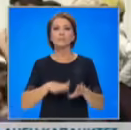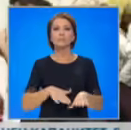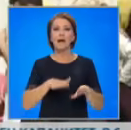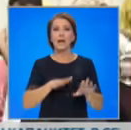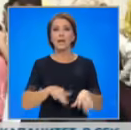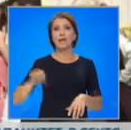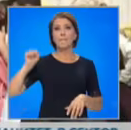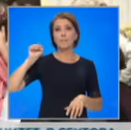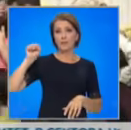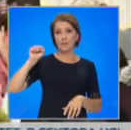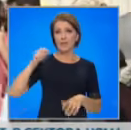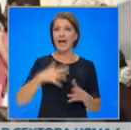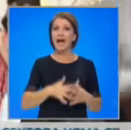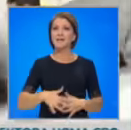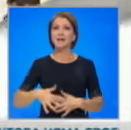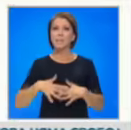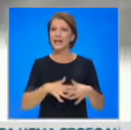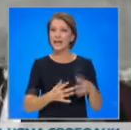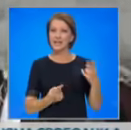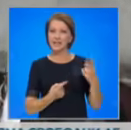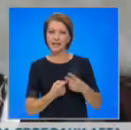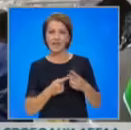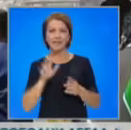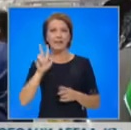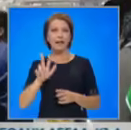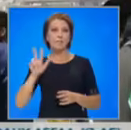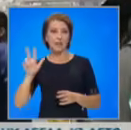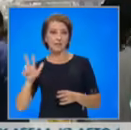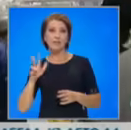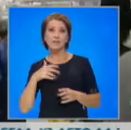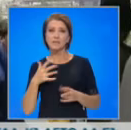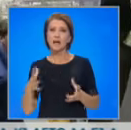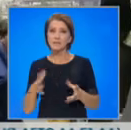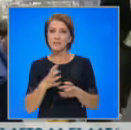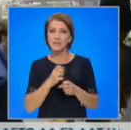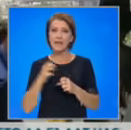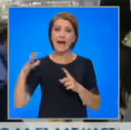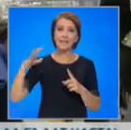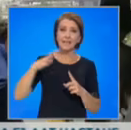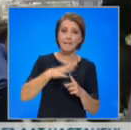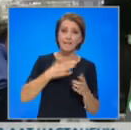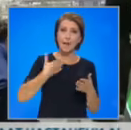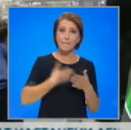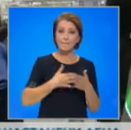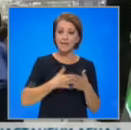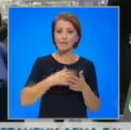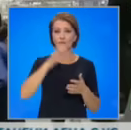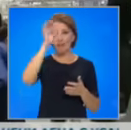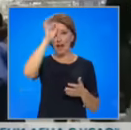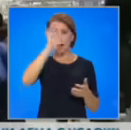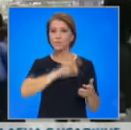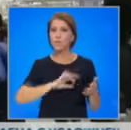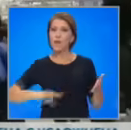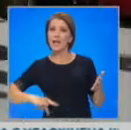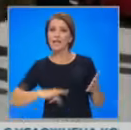А според американски медии, талибаните са осуетили атентат близо до летището край Кабул. В долината Панчир, която все